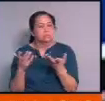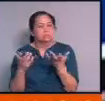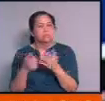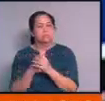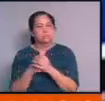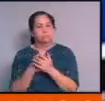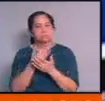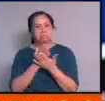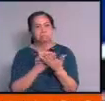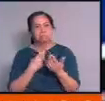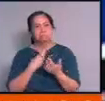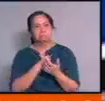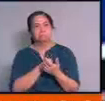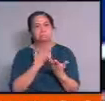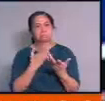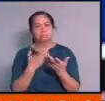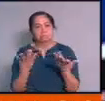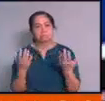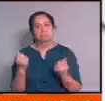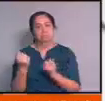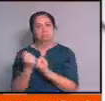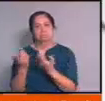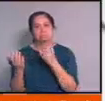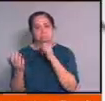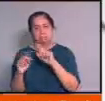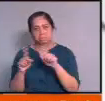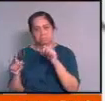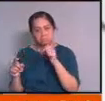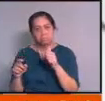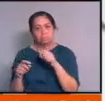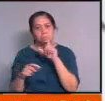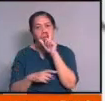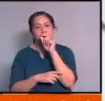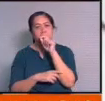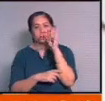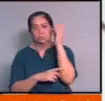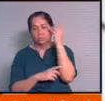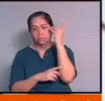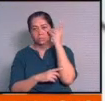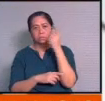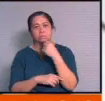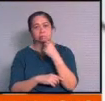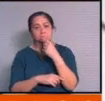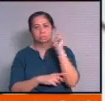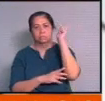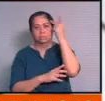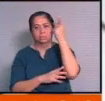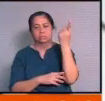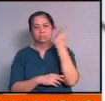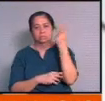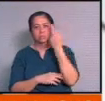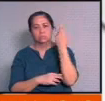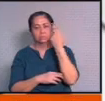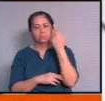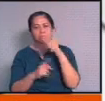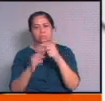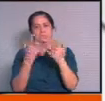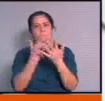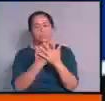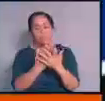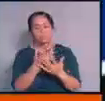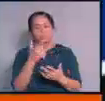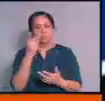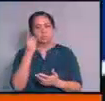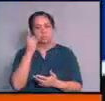Otherwise, some senators would have supported that. Sa tweet ni Durbin, sinabi niyang politika lang ang dahilan sa pagkakakulong ni de